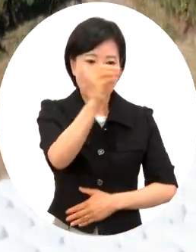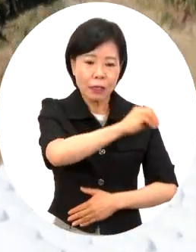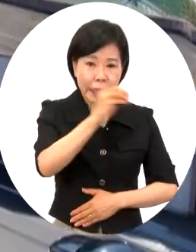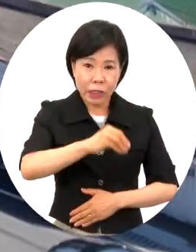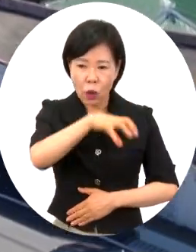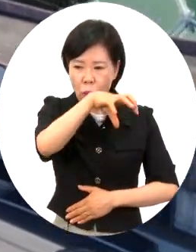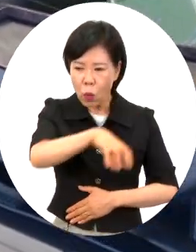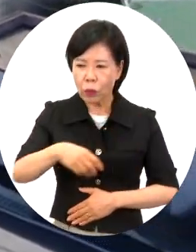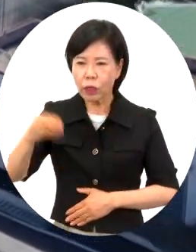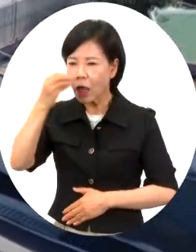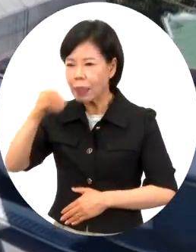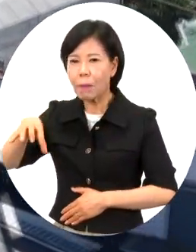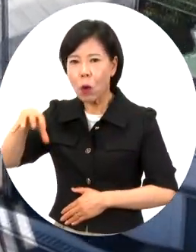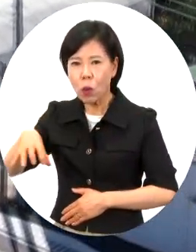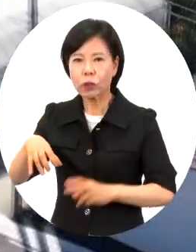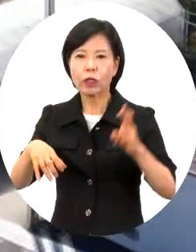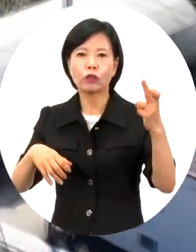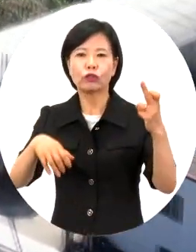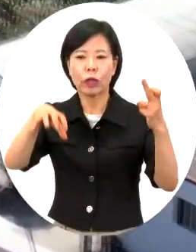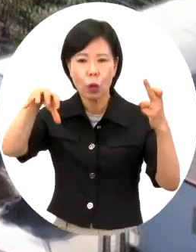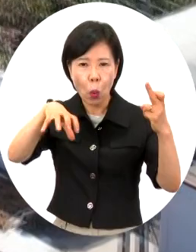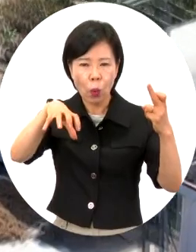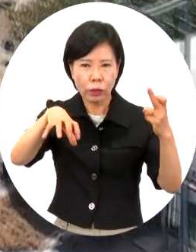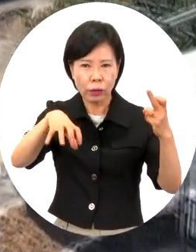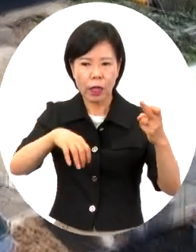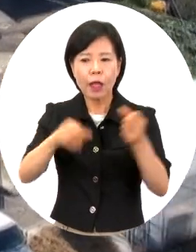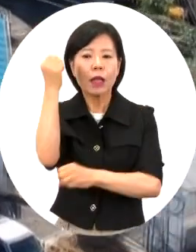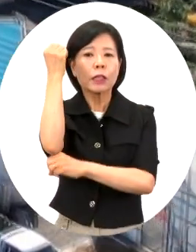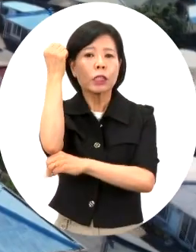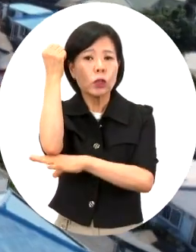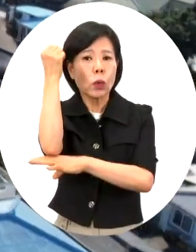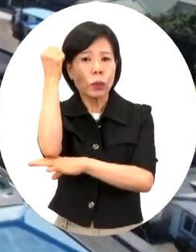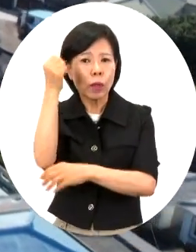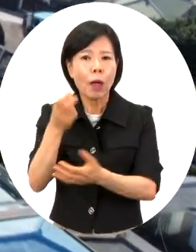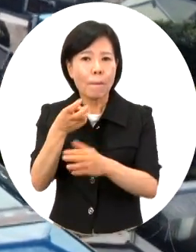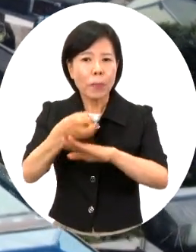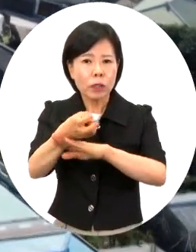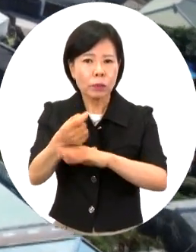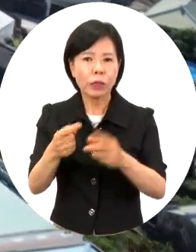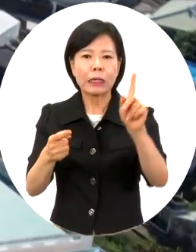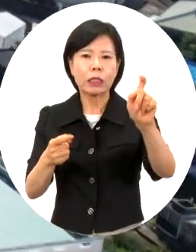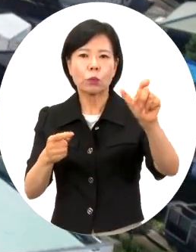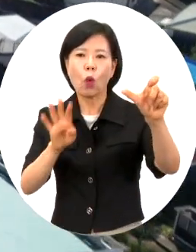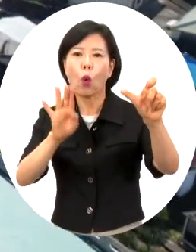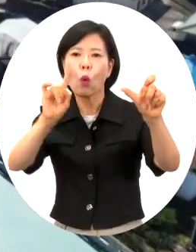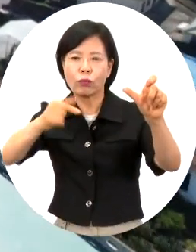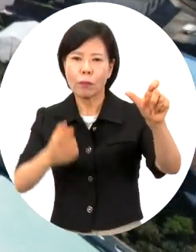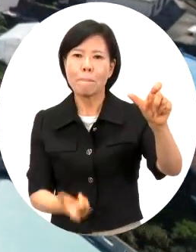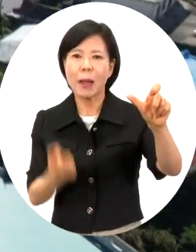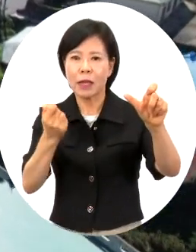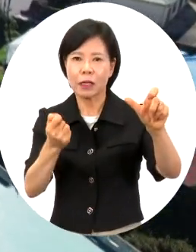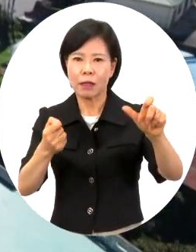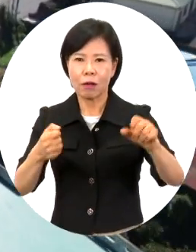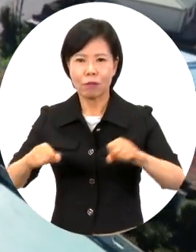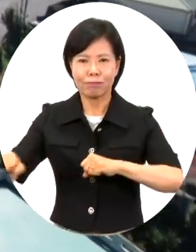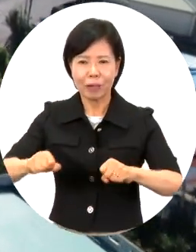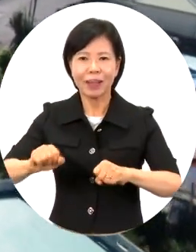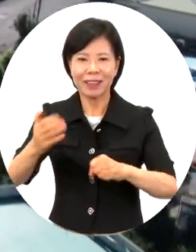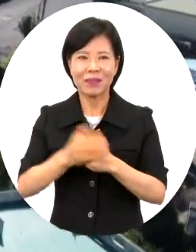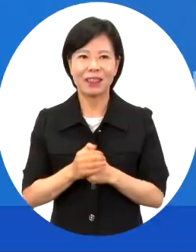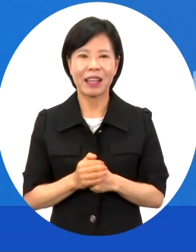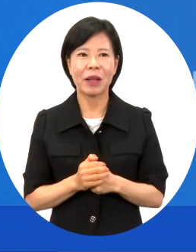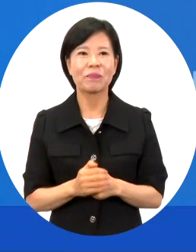대정 남원 구간에서 12개 정류소만 정차해 기존 일반 간선버스보다 15분 이상 빨리 이동할 것으로